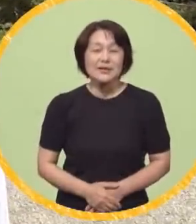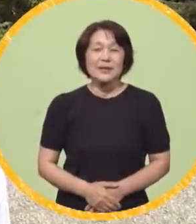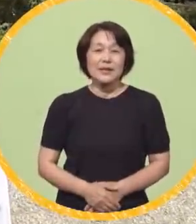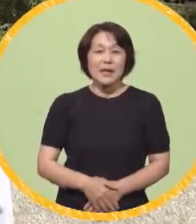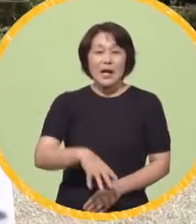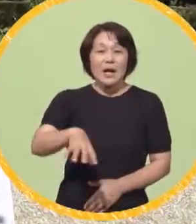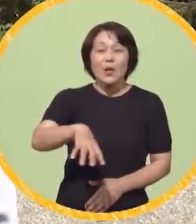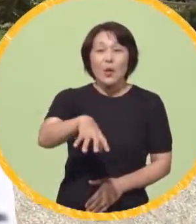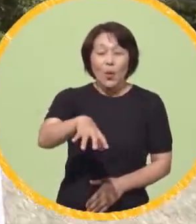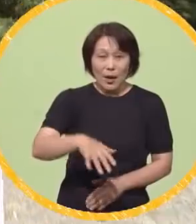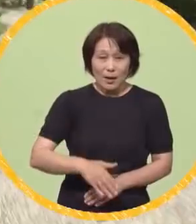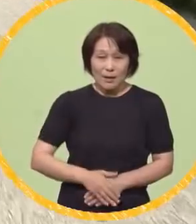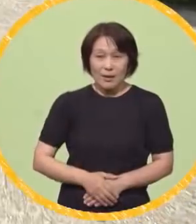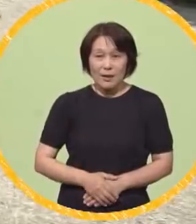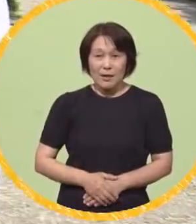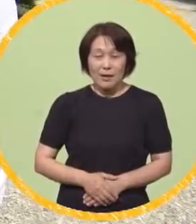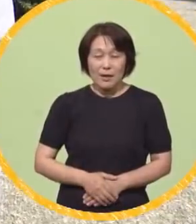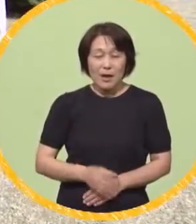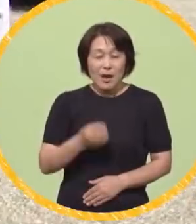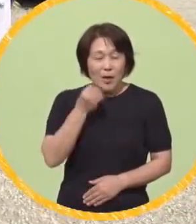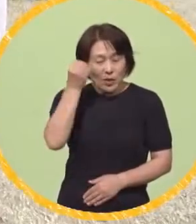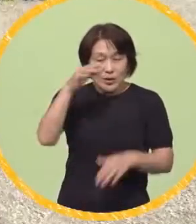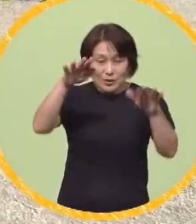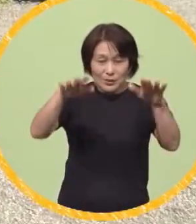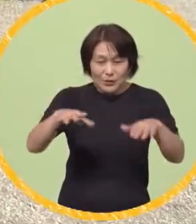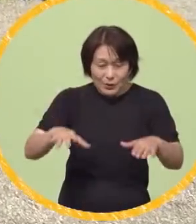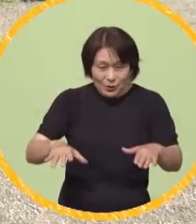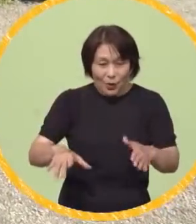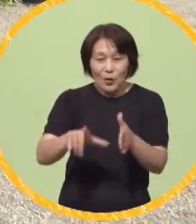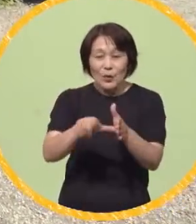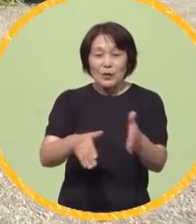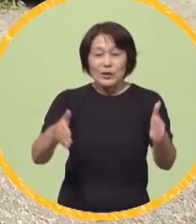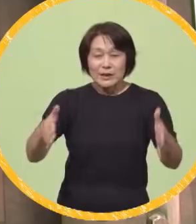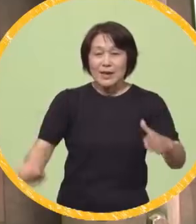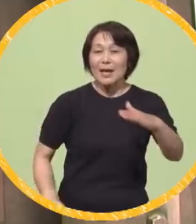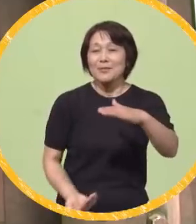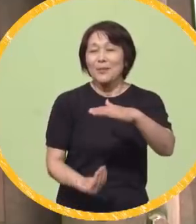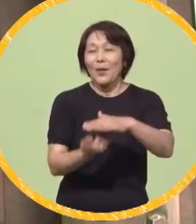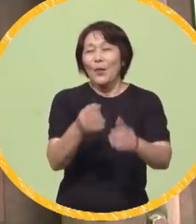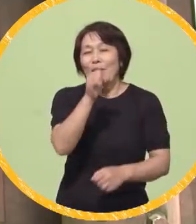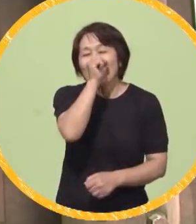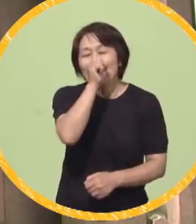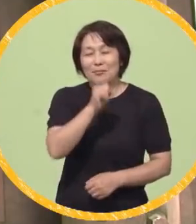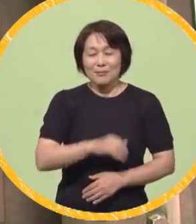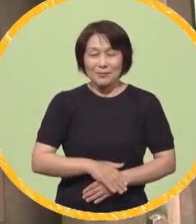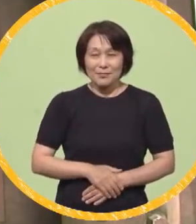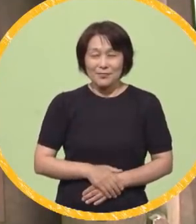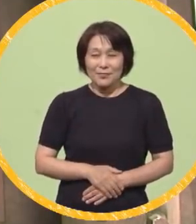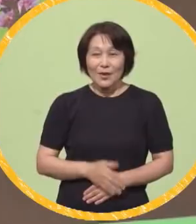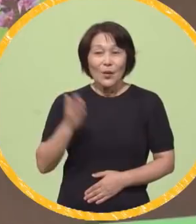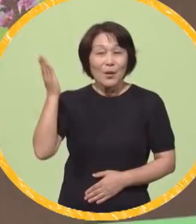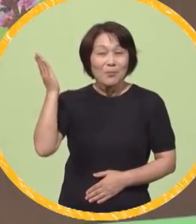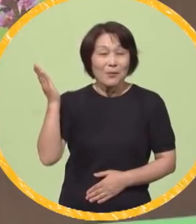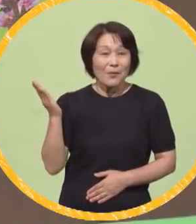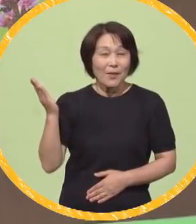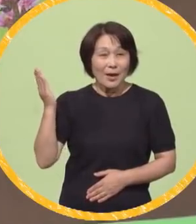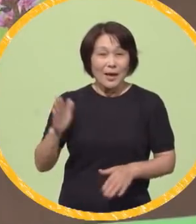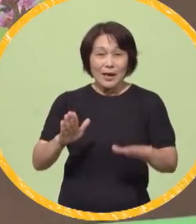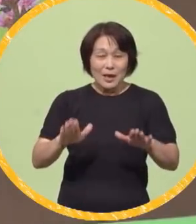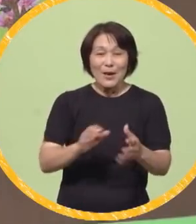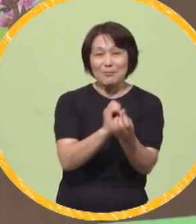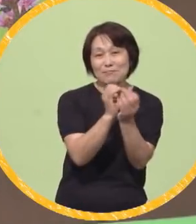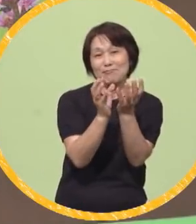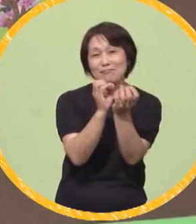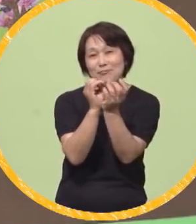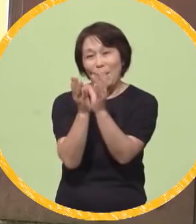根湿生花園はこの梅雨の時期がベストシーズンだとお聞きしたんですが、これはもうすべて今の時期咲いてるお花たち